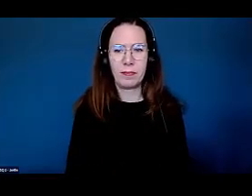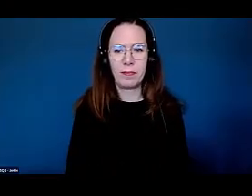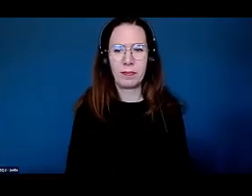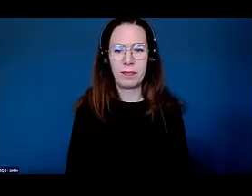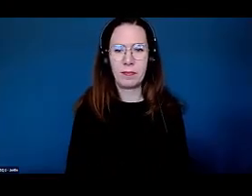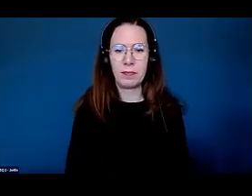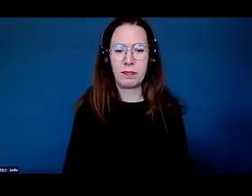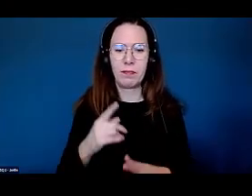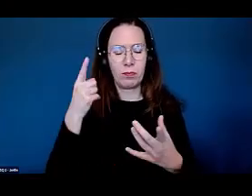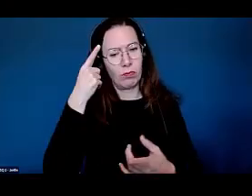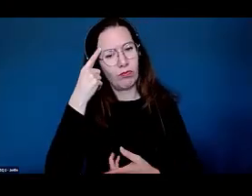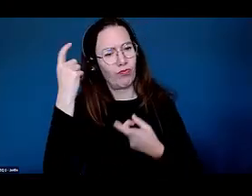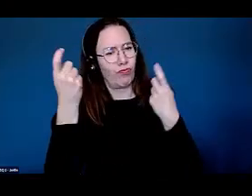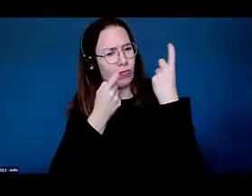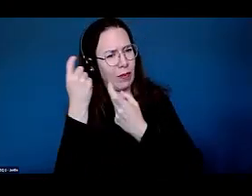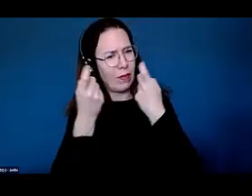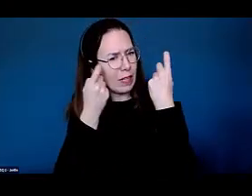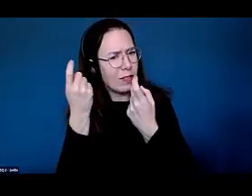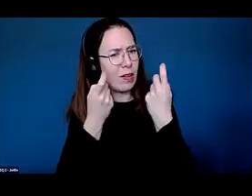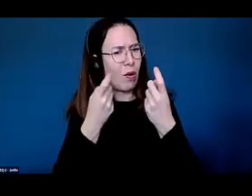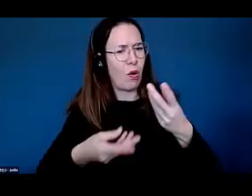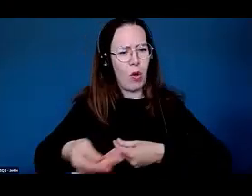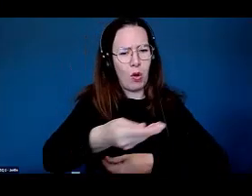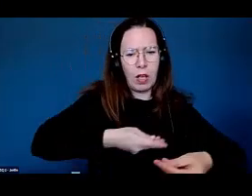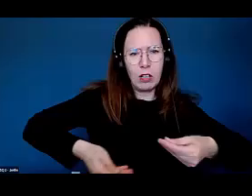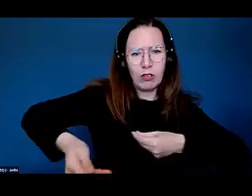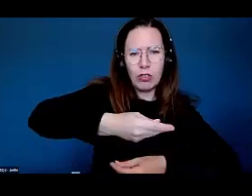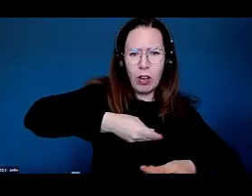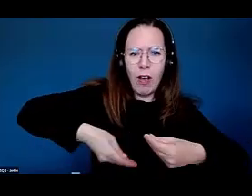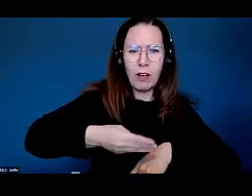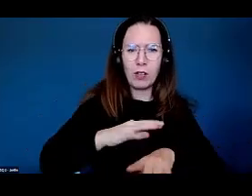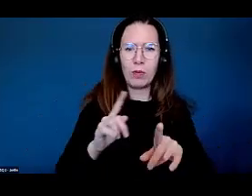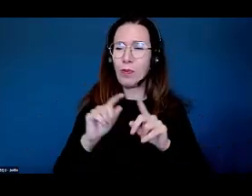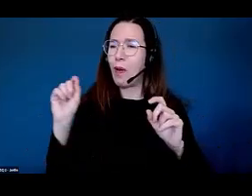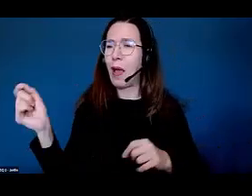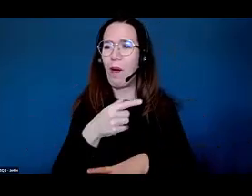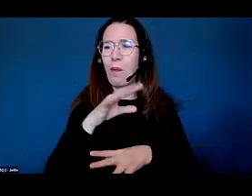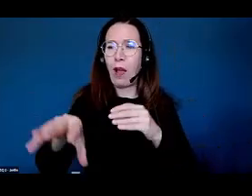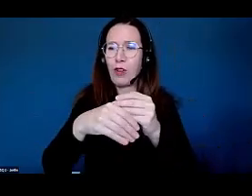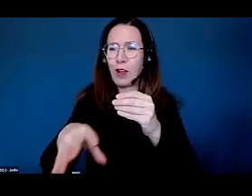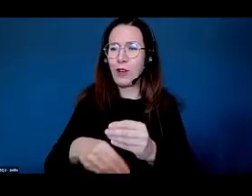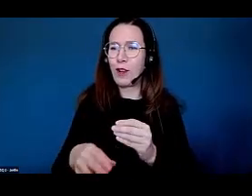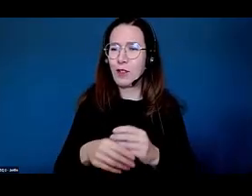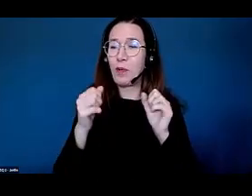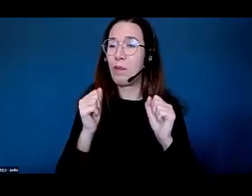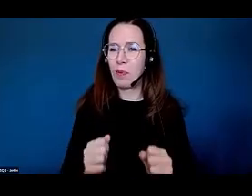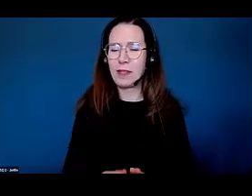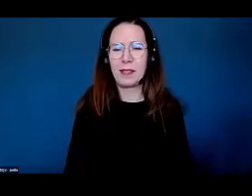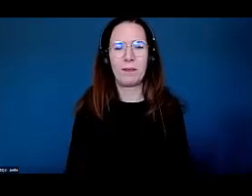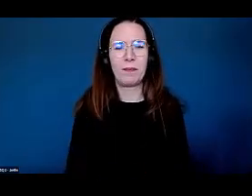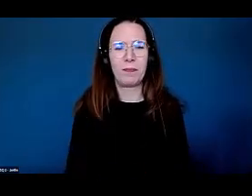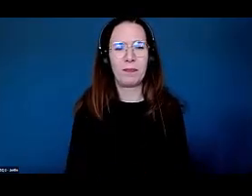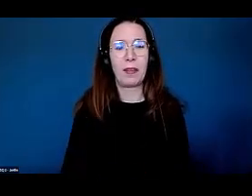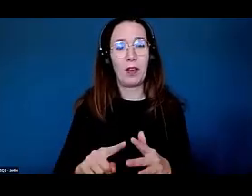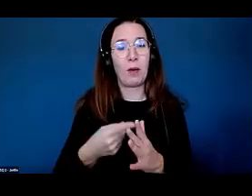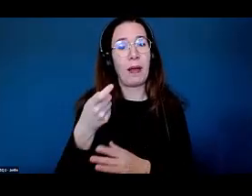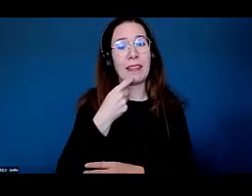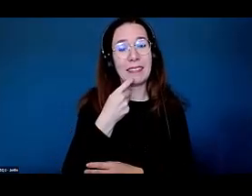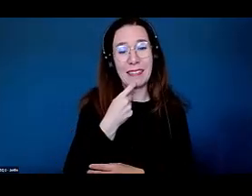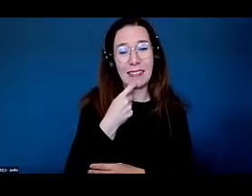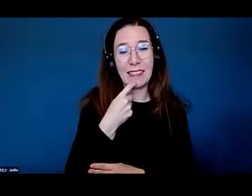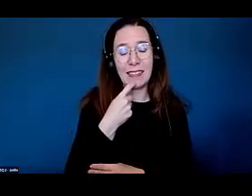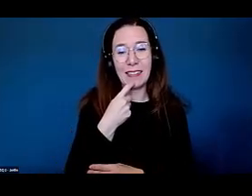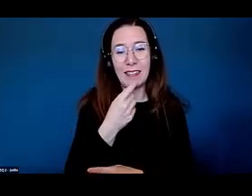commencer, pour partager déjà des réflexions et bien évidemment tout le monde pourra ensuite en parler. On va